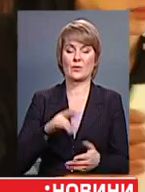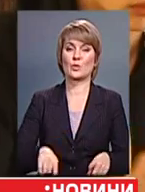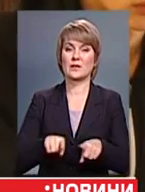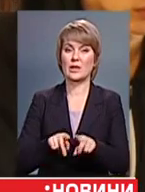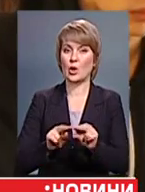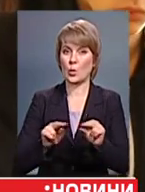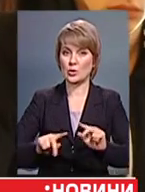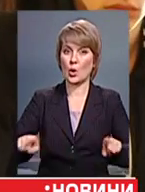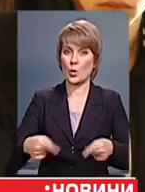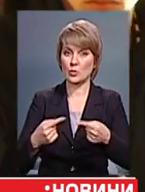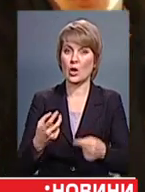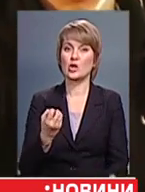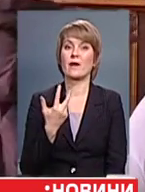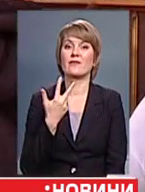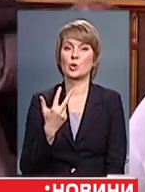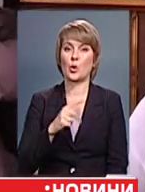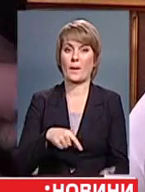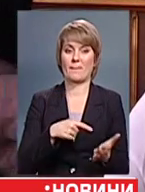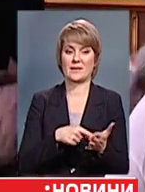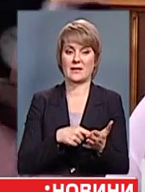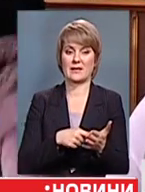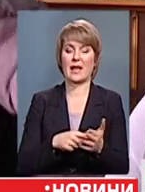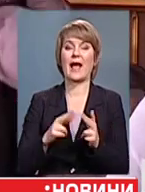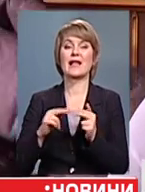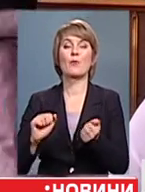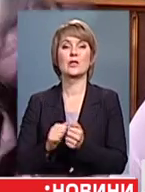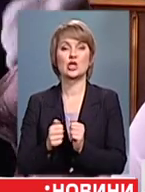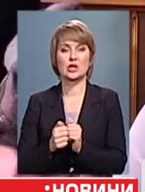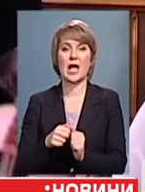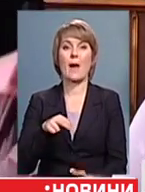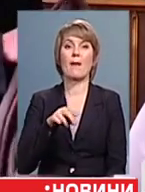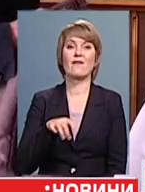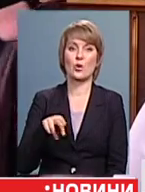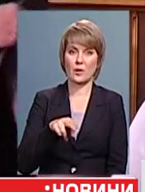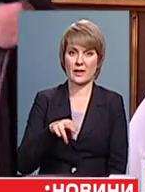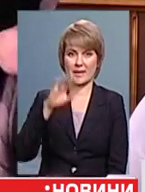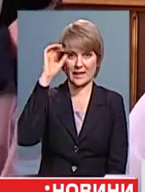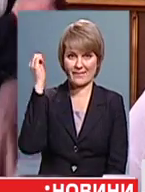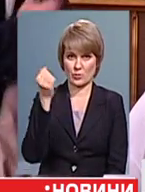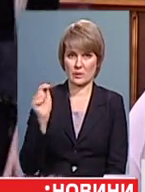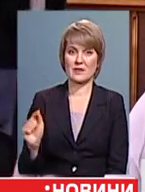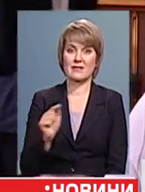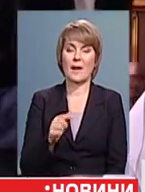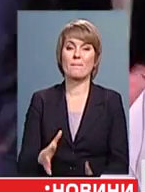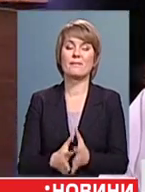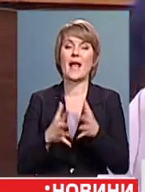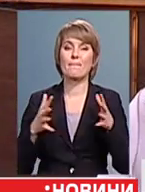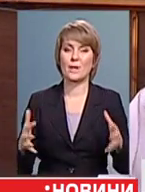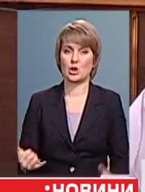курси організовано ще в трьох містах. Дніпродзержинськ, Павлоград, місто Кривий Ріг. Це ті міста, де найбільше у